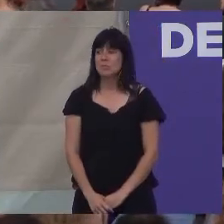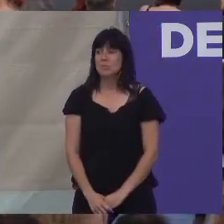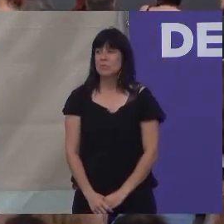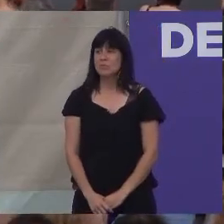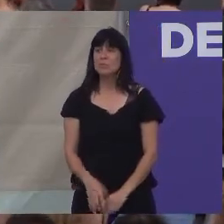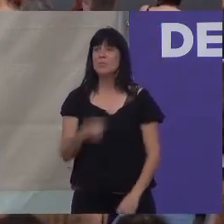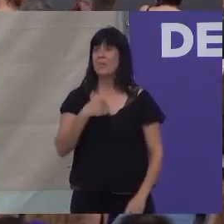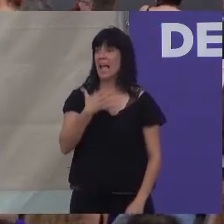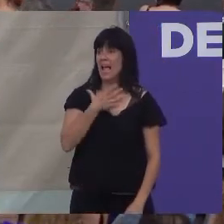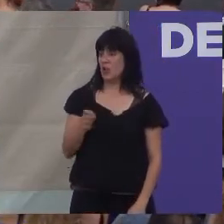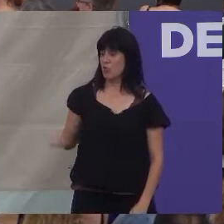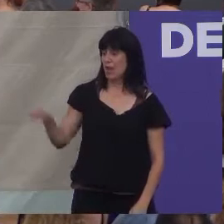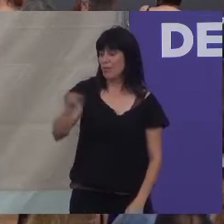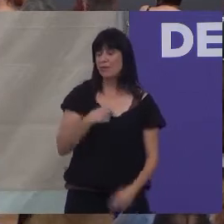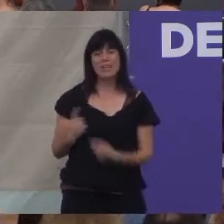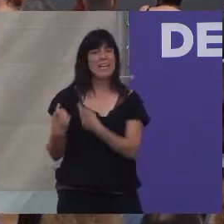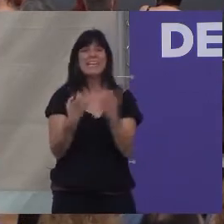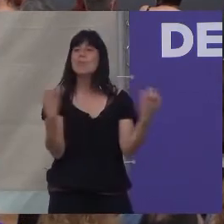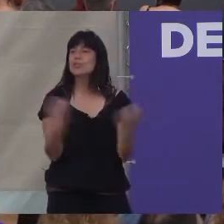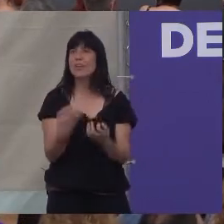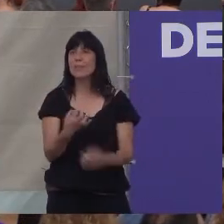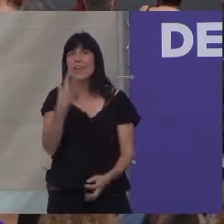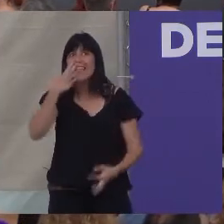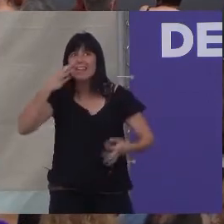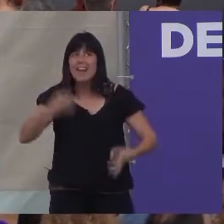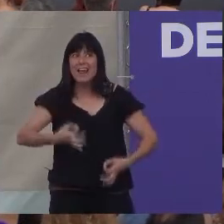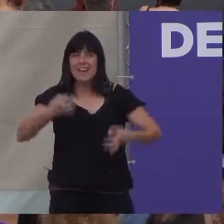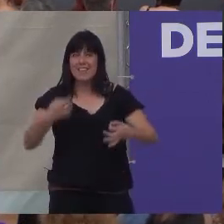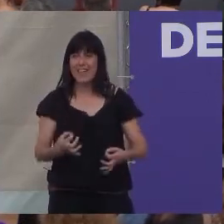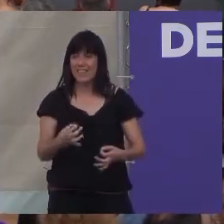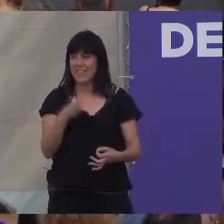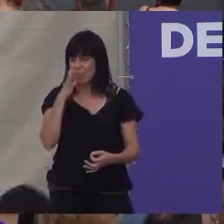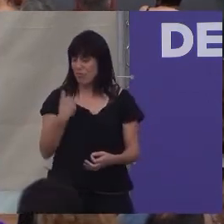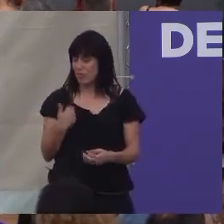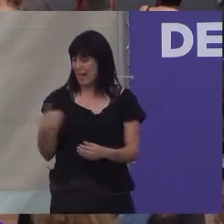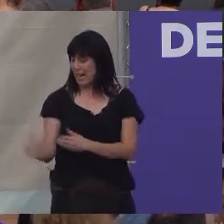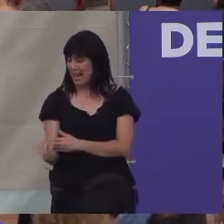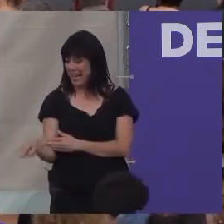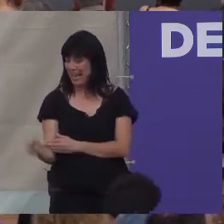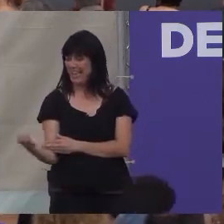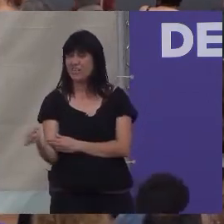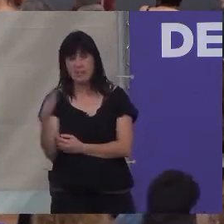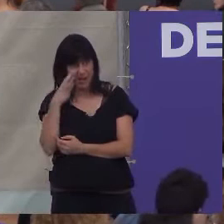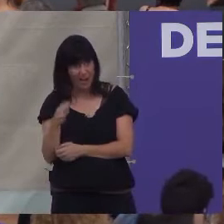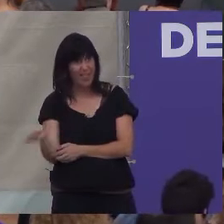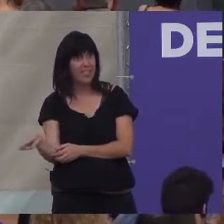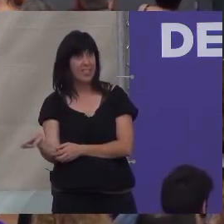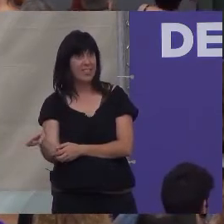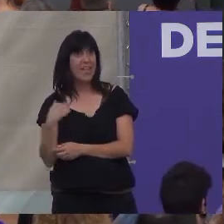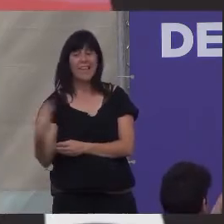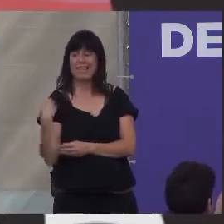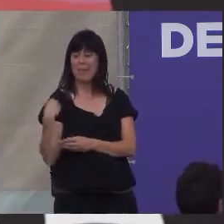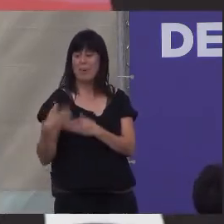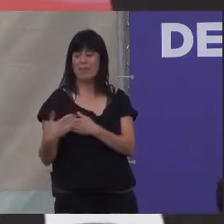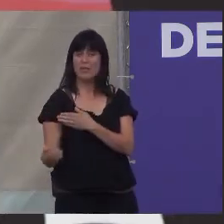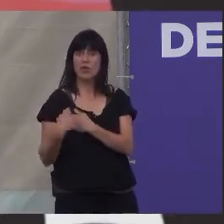Els ajuntaments necessitem realitats, perquè és la realitat el que tenim a la porta, el que tenim al carrer. És la realitat els que es fa